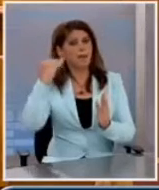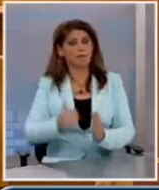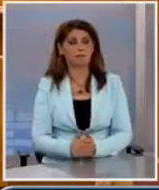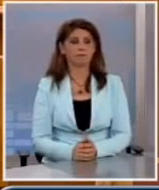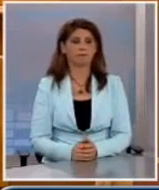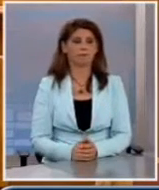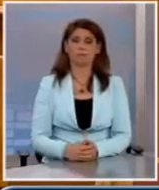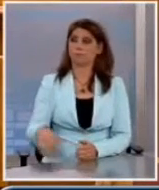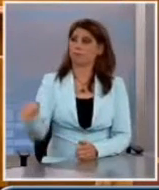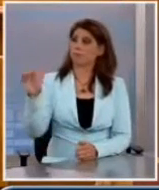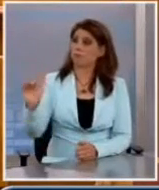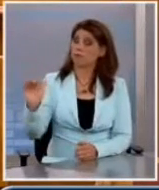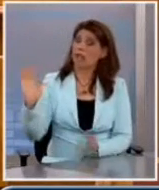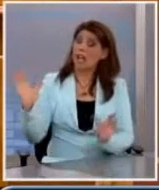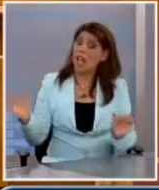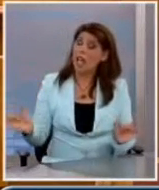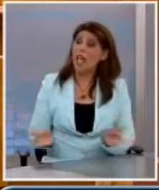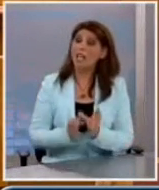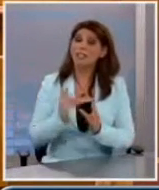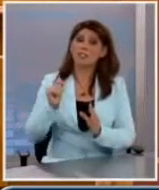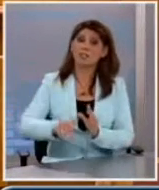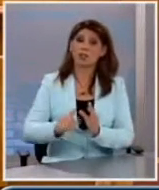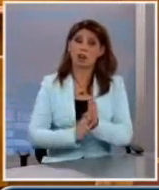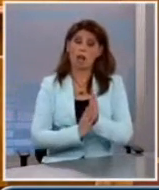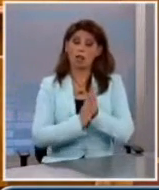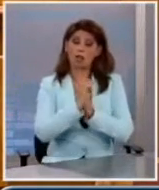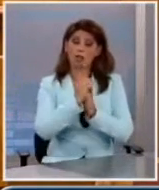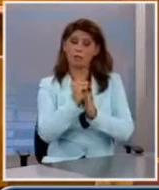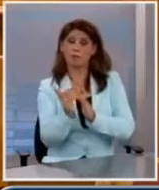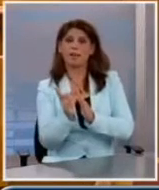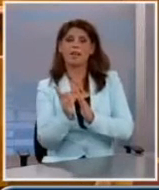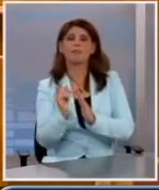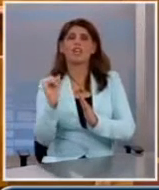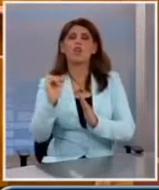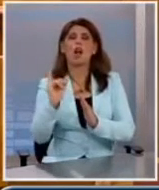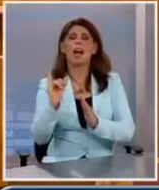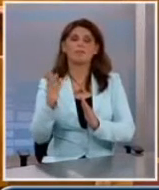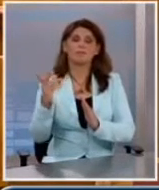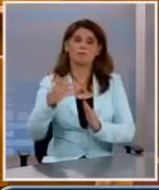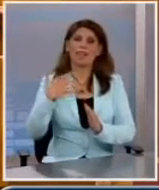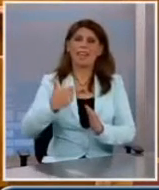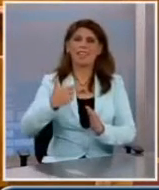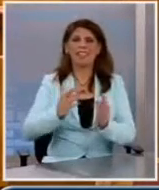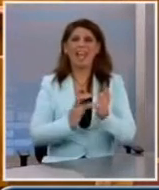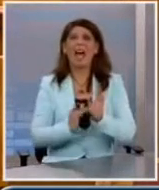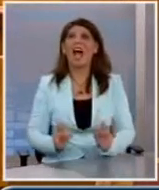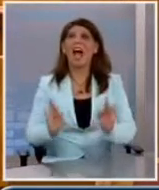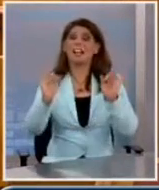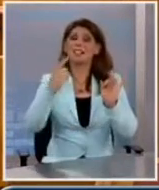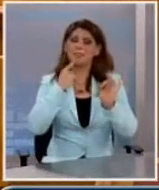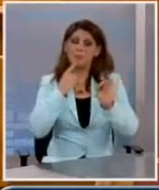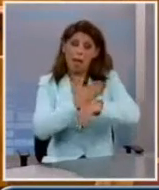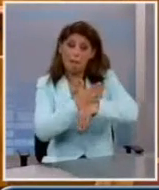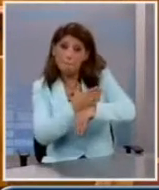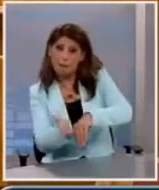λοιπόν έστω και τώρα, τη 12η και 5 που έλεγε ο Ιωάννης ο Χρυσόστομος, να αναλάβετε τις ευθύνες σας,